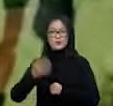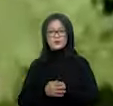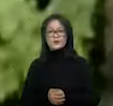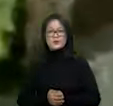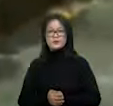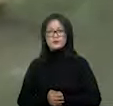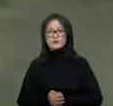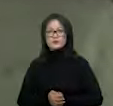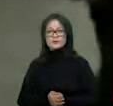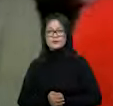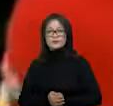badges0